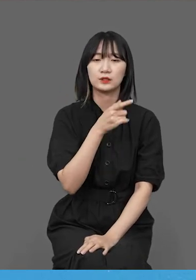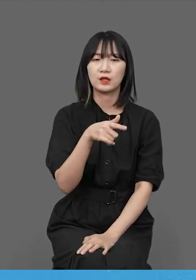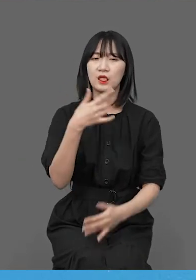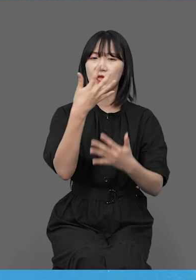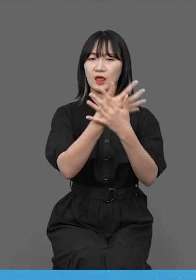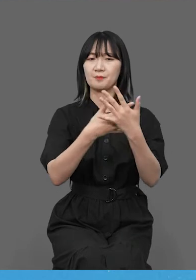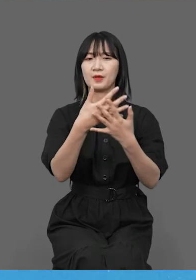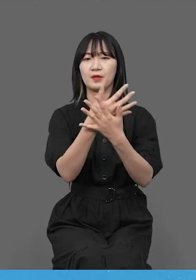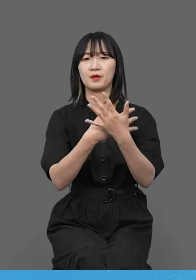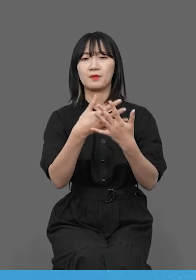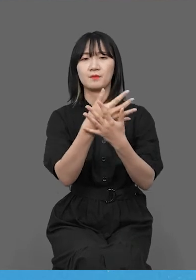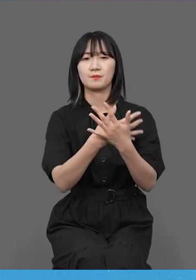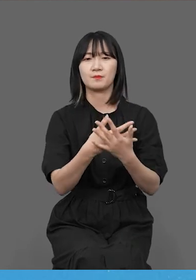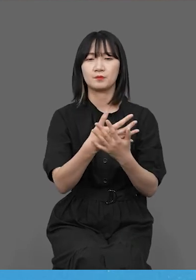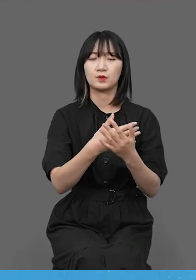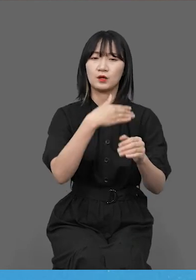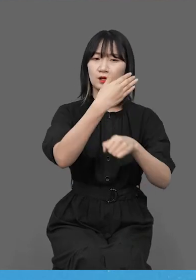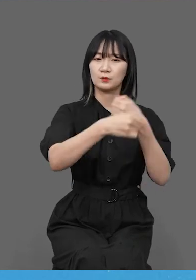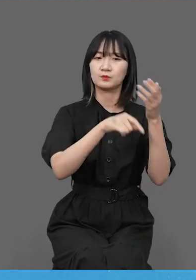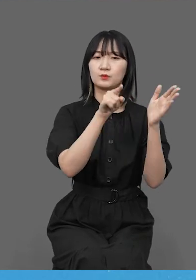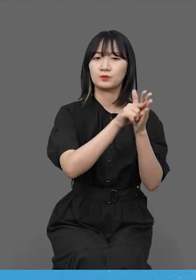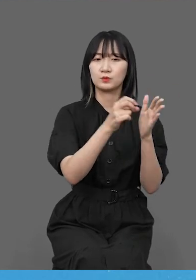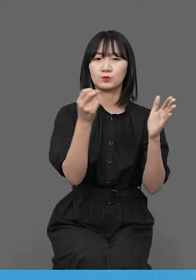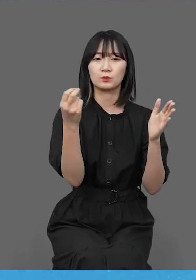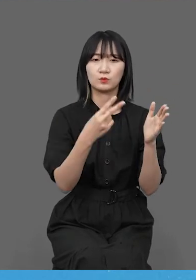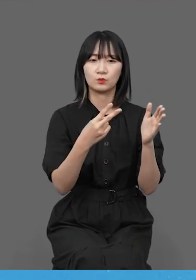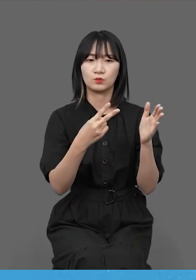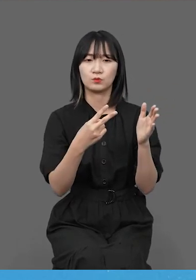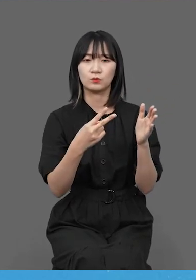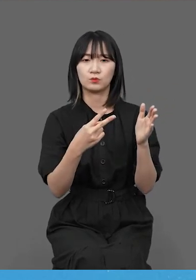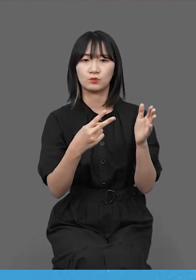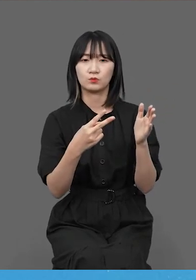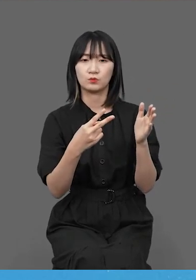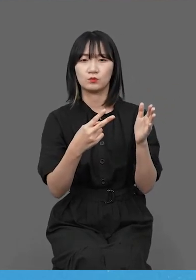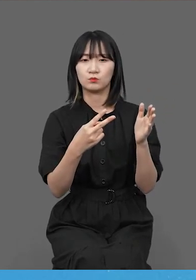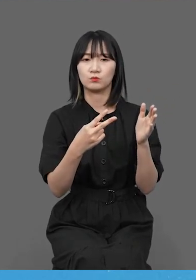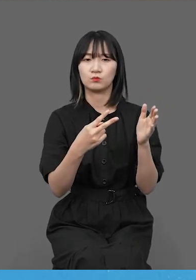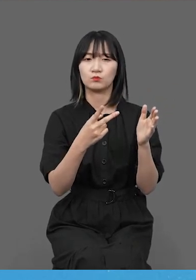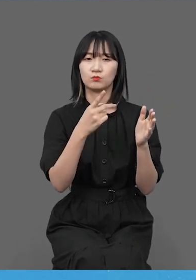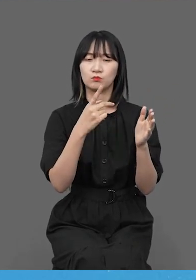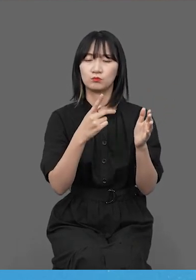애매한 분들이죠. 하나님도 믿고 찰스 다윈도 믿고